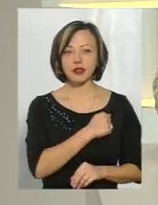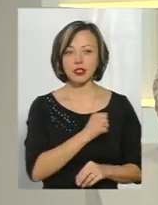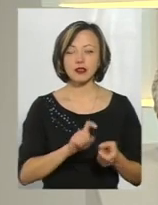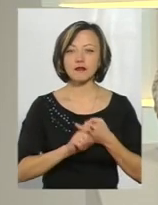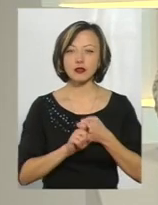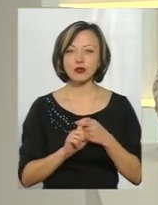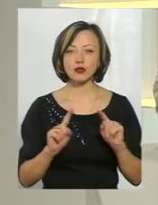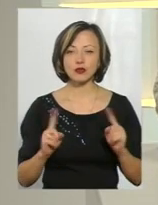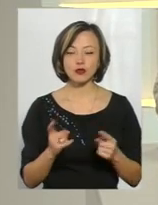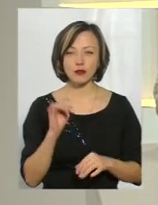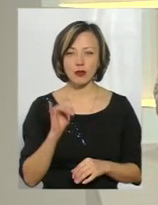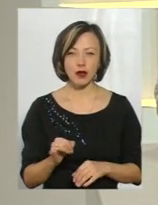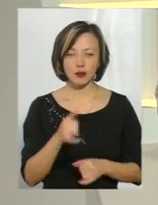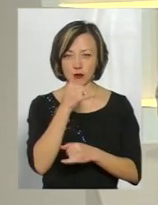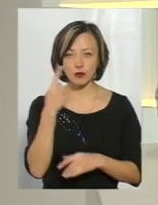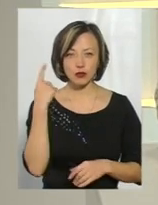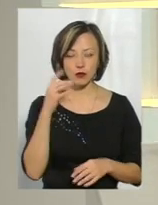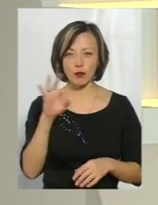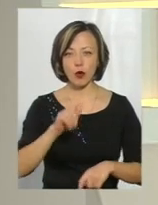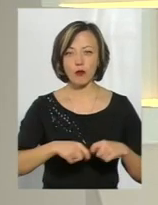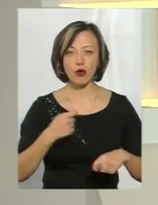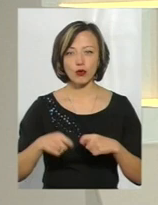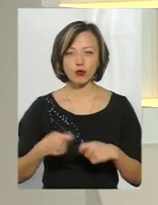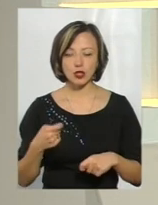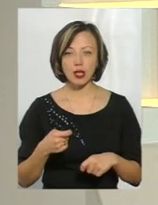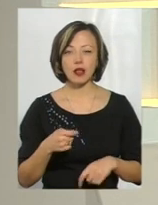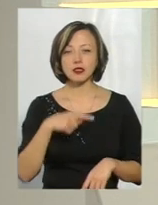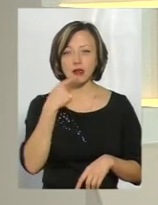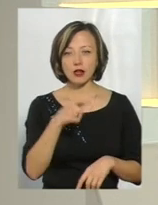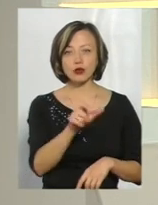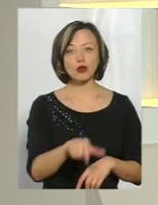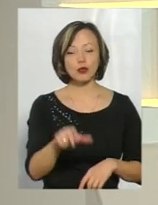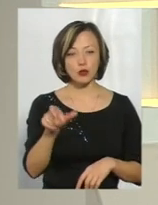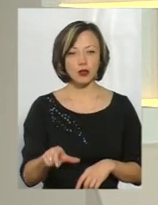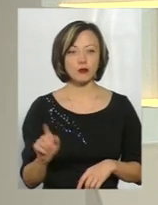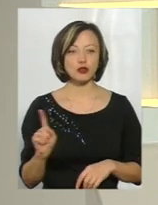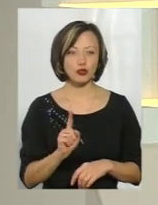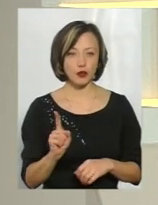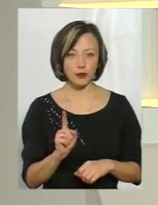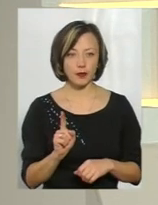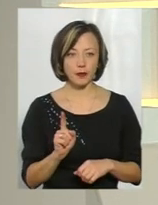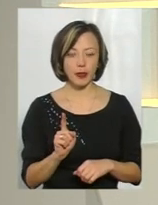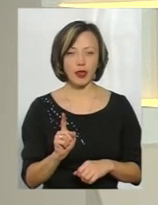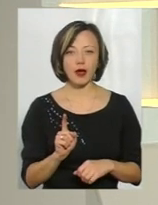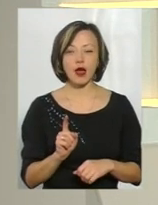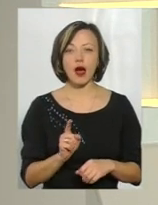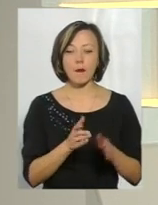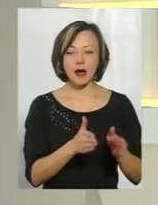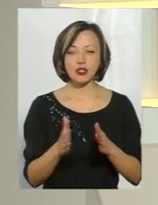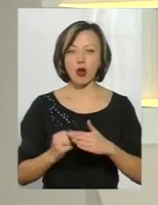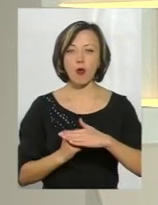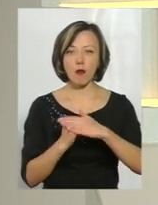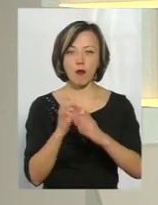На жаль, зв'язок не дозволяє нам почути про порушення. Зазначу глядачам, що громадська мережа «Опора»